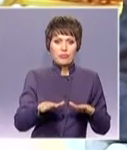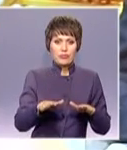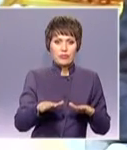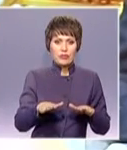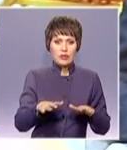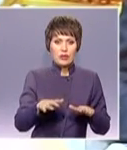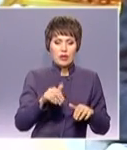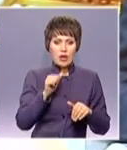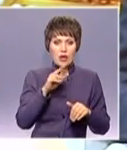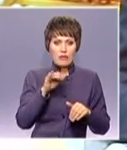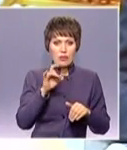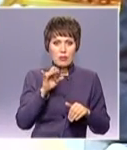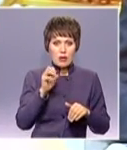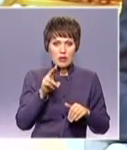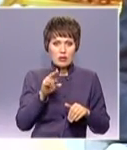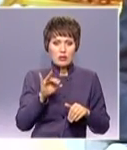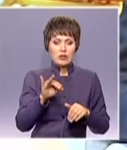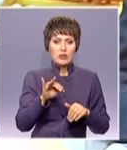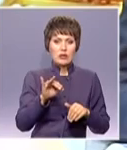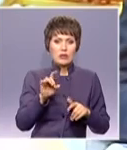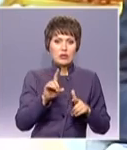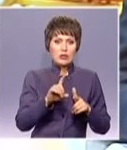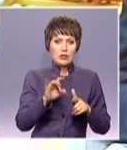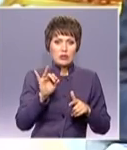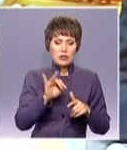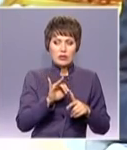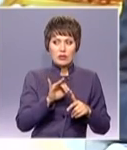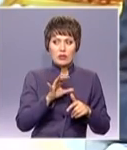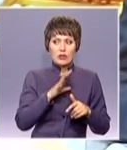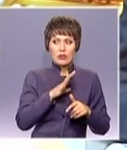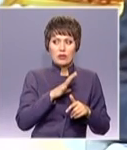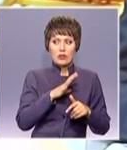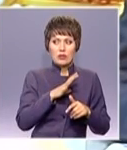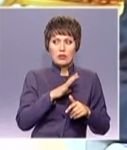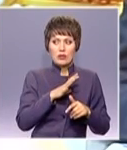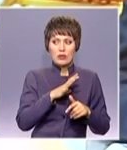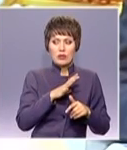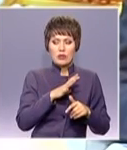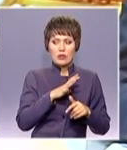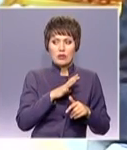и аквапарки, и ну, цены.